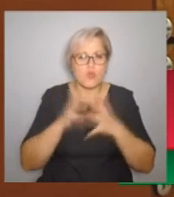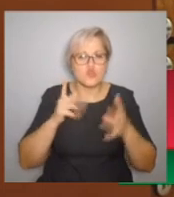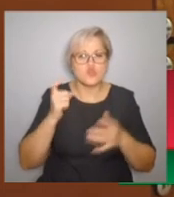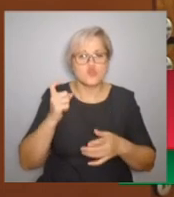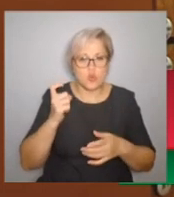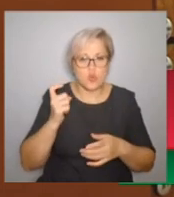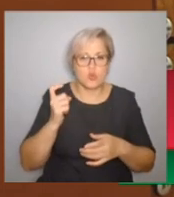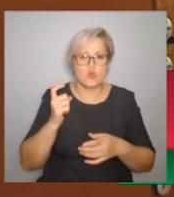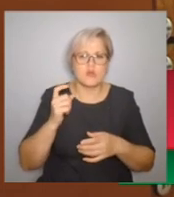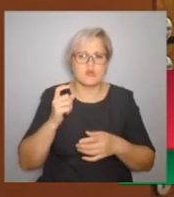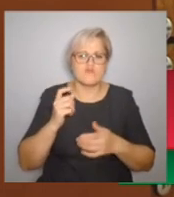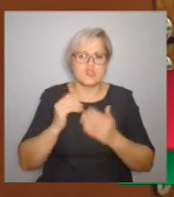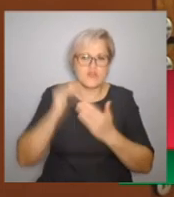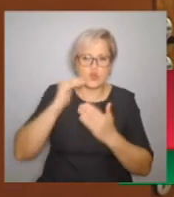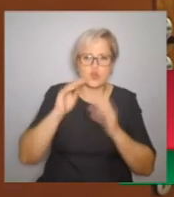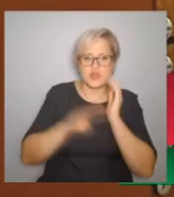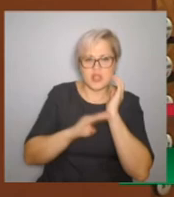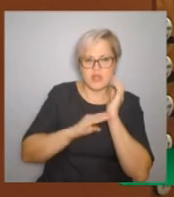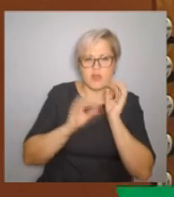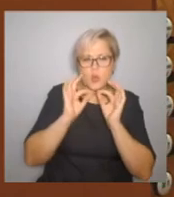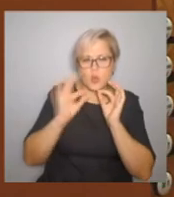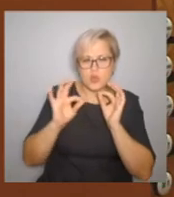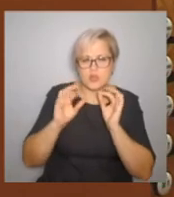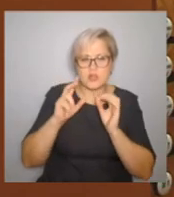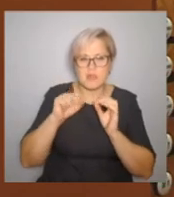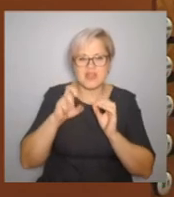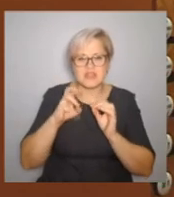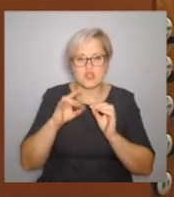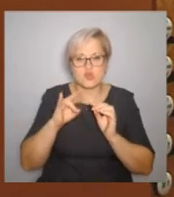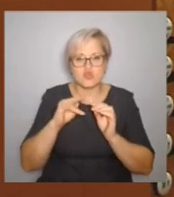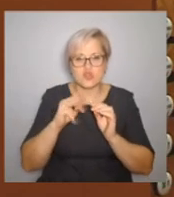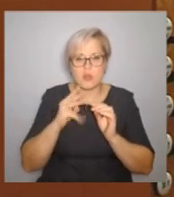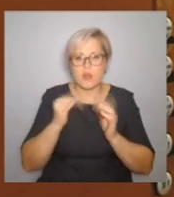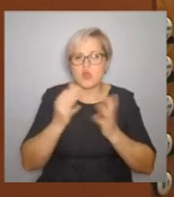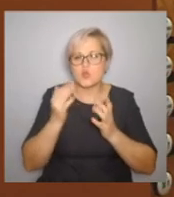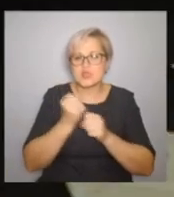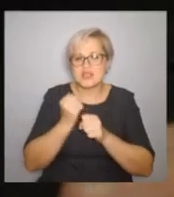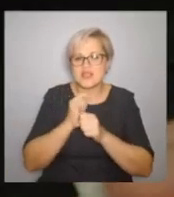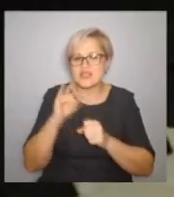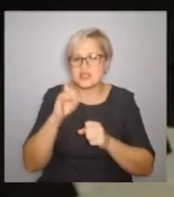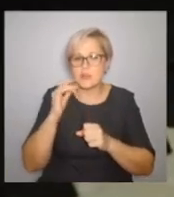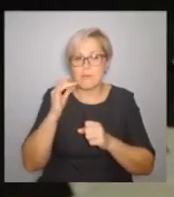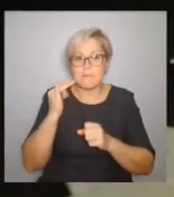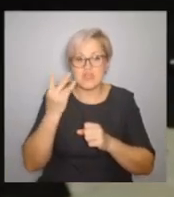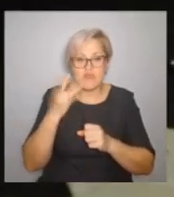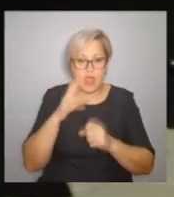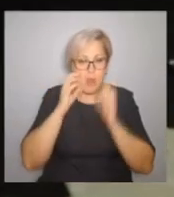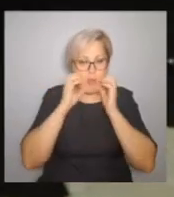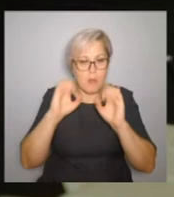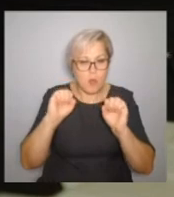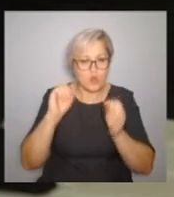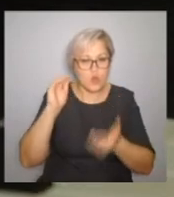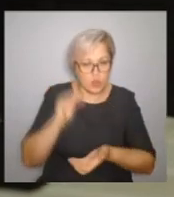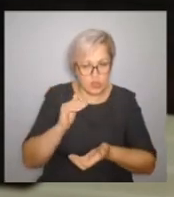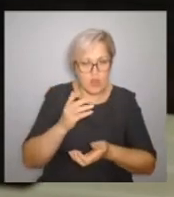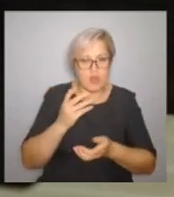которых больше, в общем-то, 100 штук, инкрустированы сверху дерева тоненькими